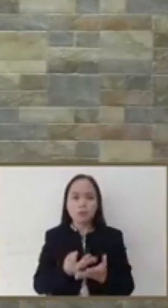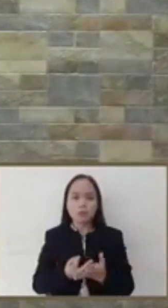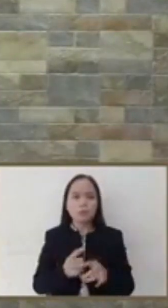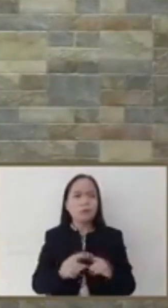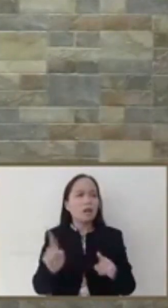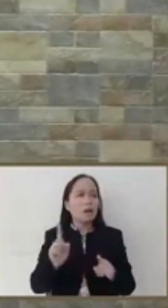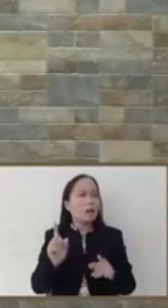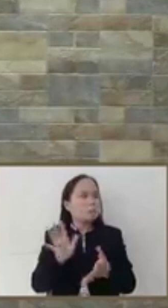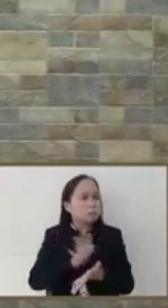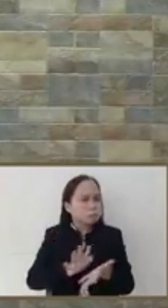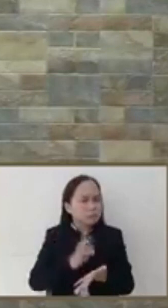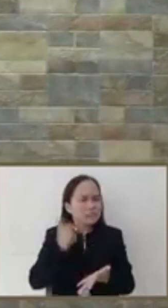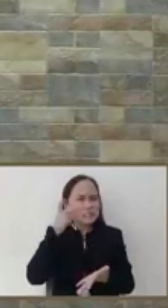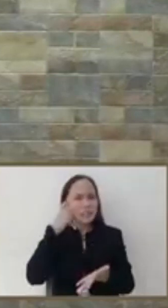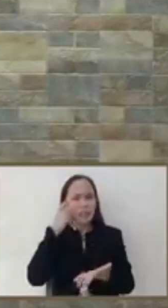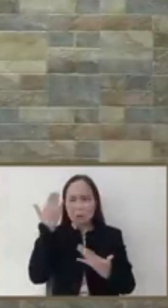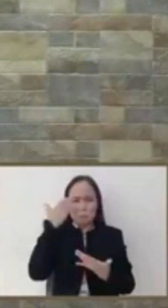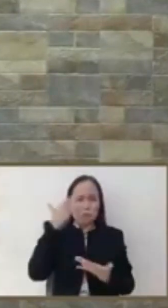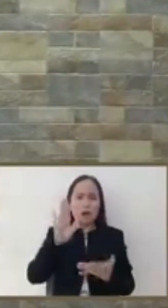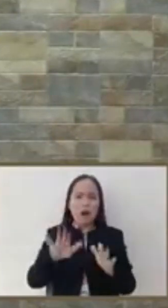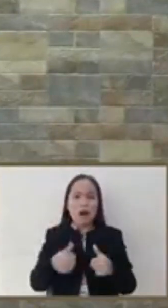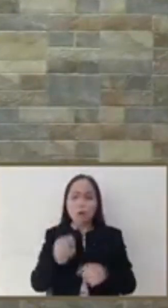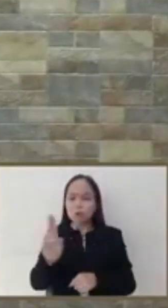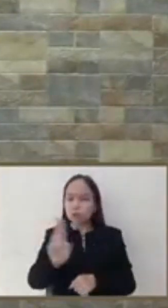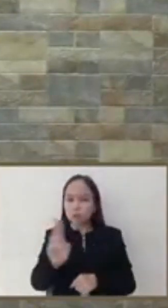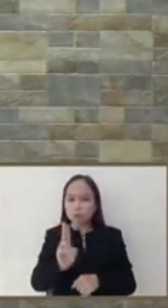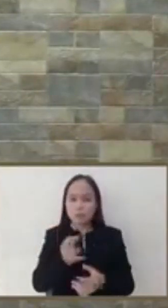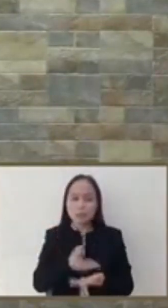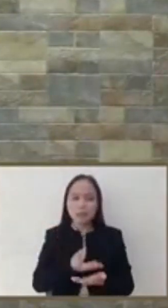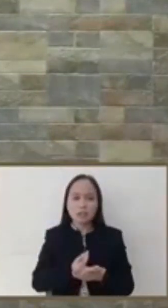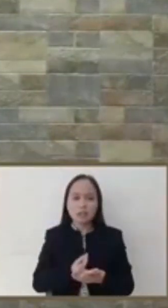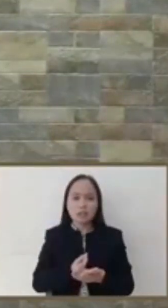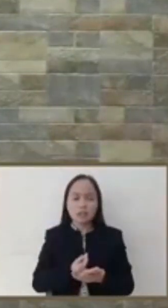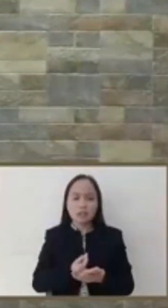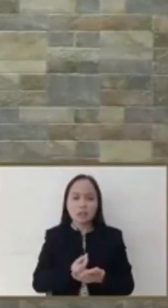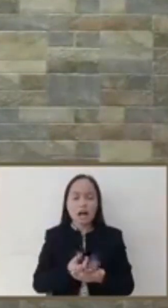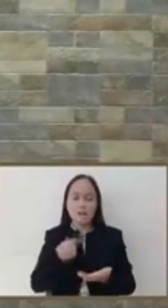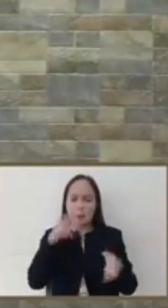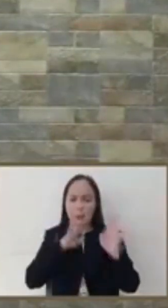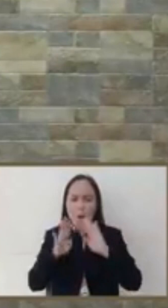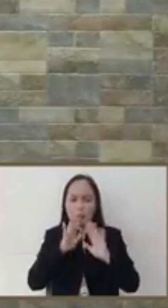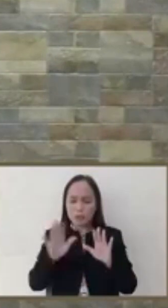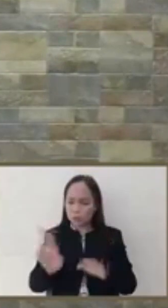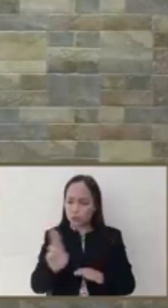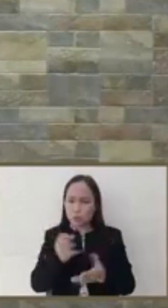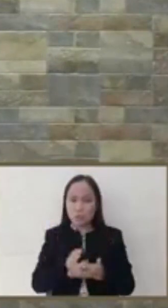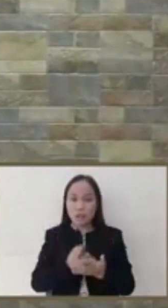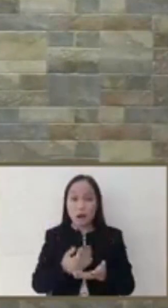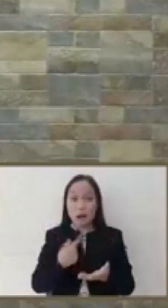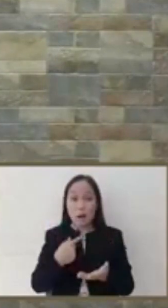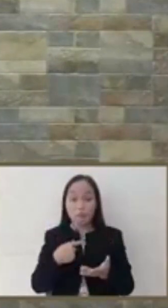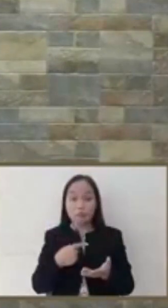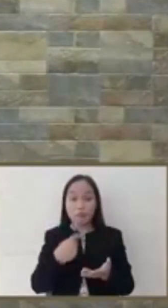po sila kung paano nila ginagamit yung pera. Nagkakaroon po sila ng problema sa paggamit nila ng pera. Maraming may pera, nakakaisip